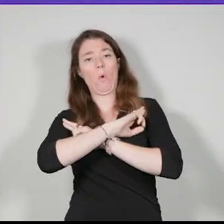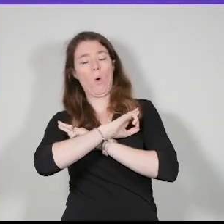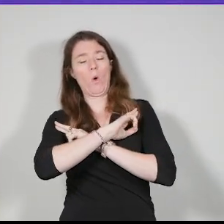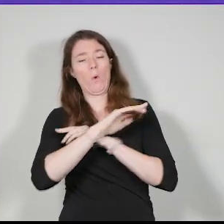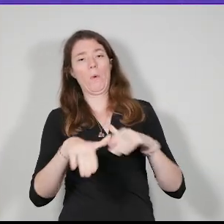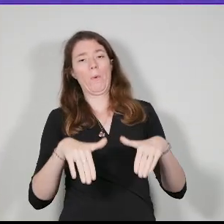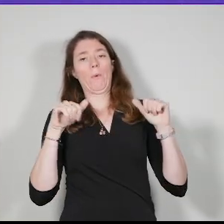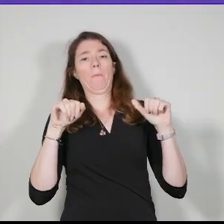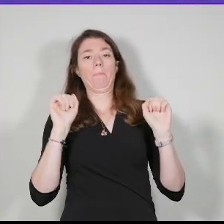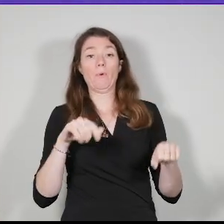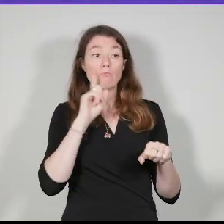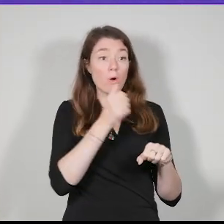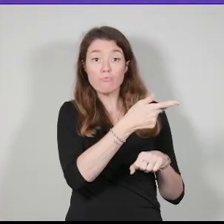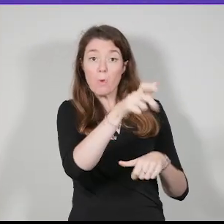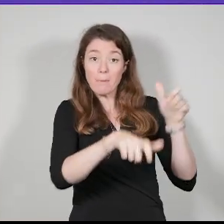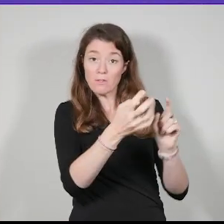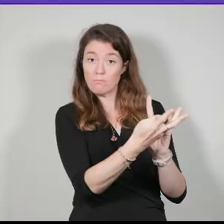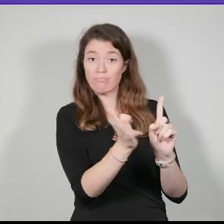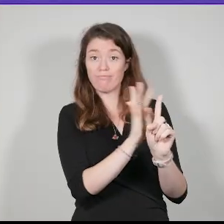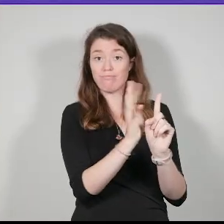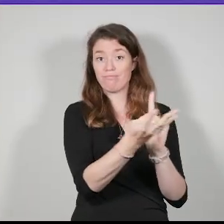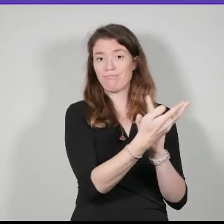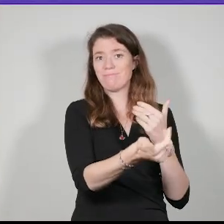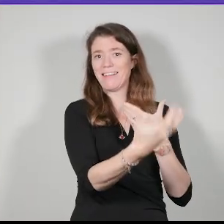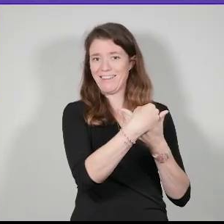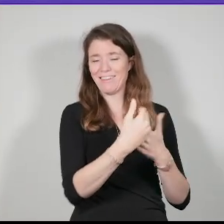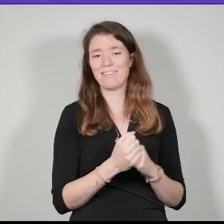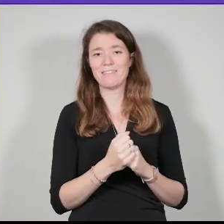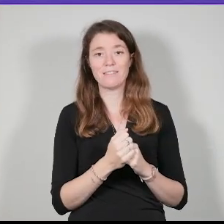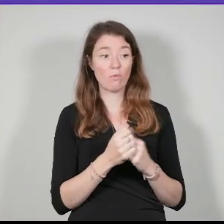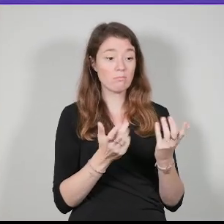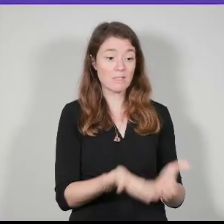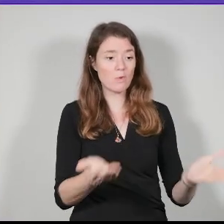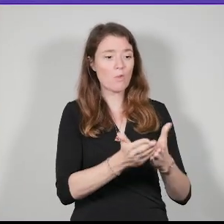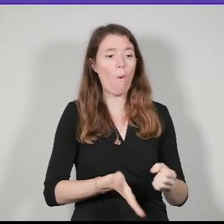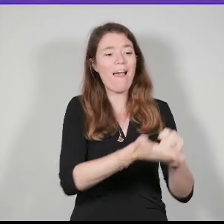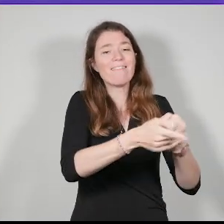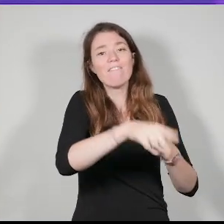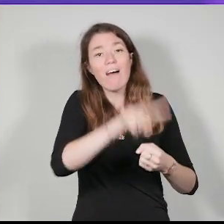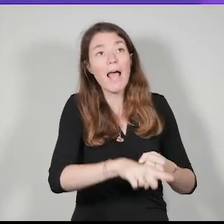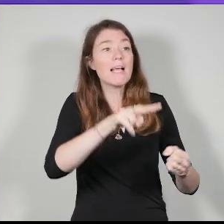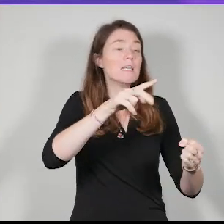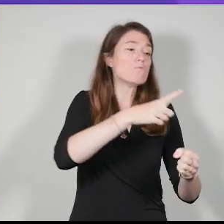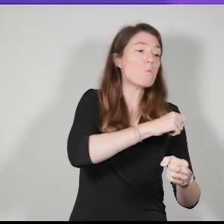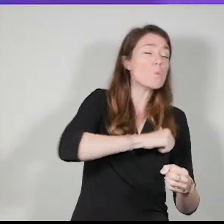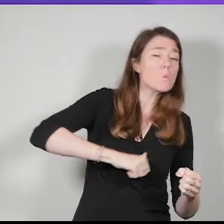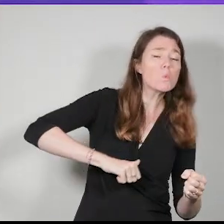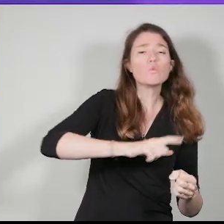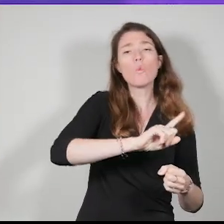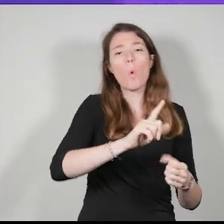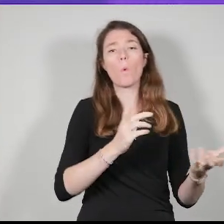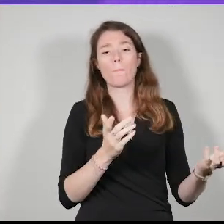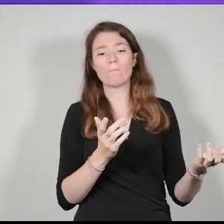répit, parce qu'il y avait beaucoup de gens qui étaient impliqués, qui faisait qu'en réalité, la situation d'aide, elle n'était pas si difficile que parfois pour